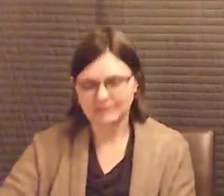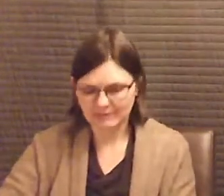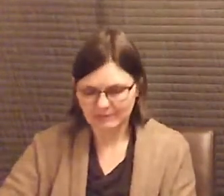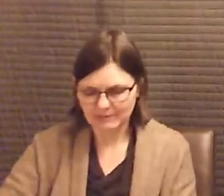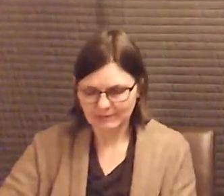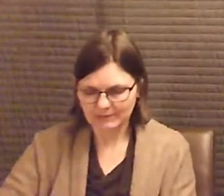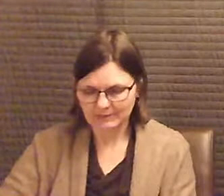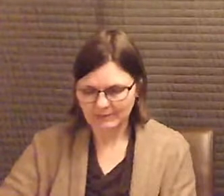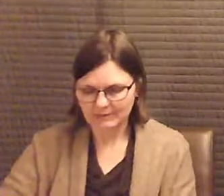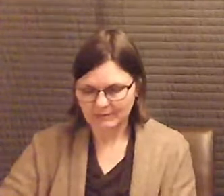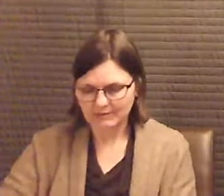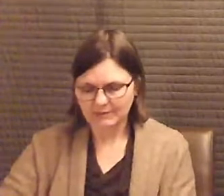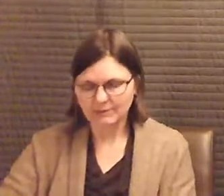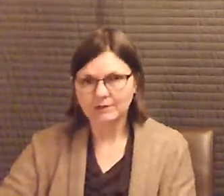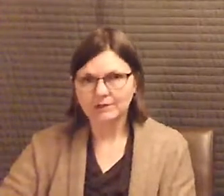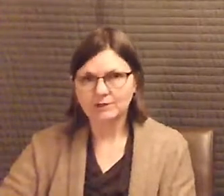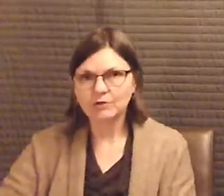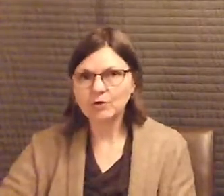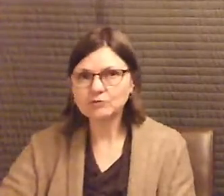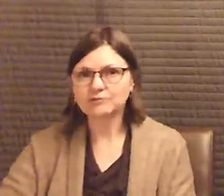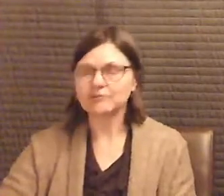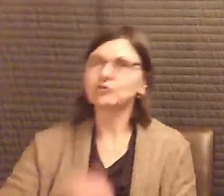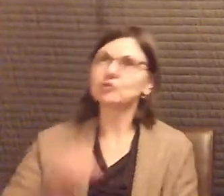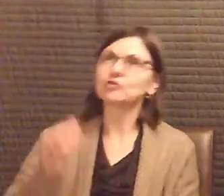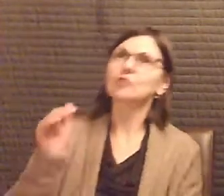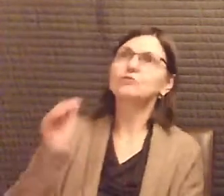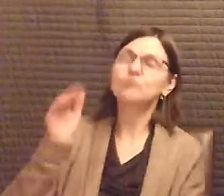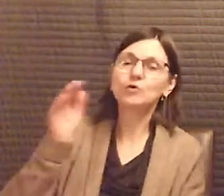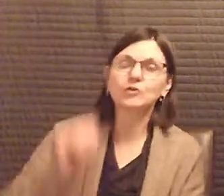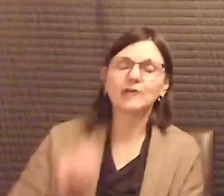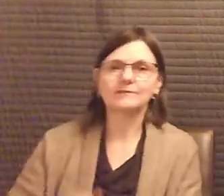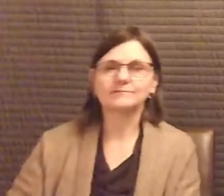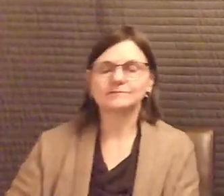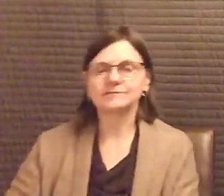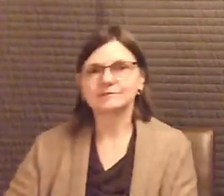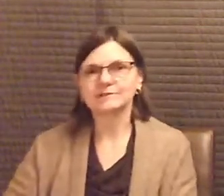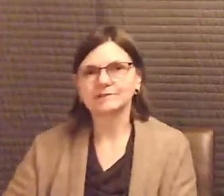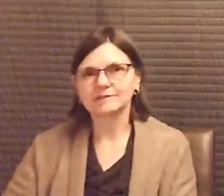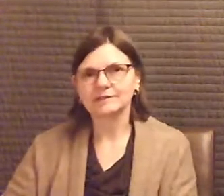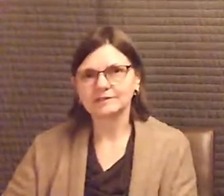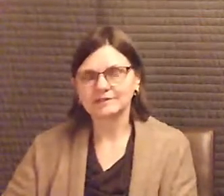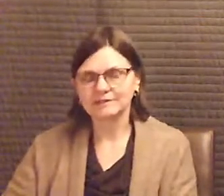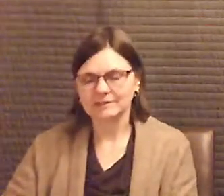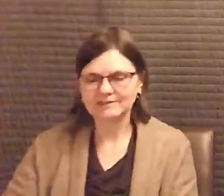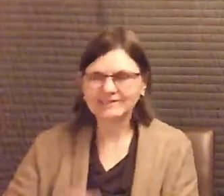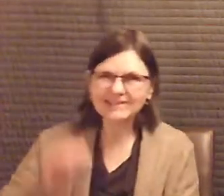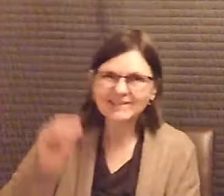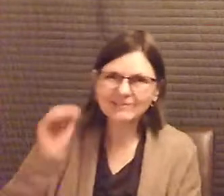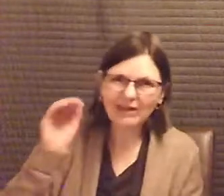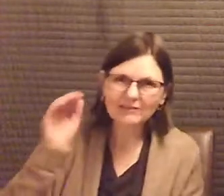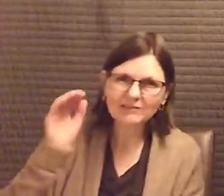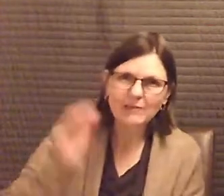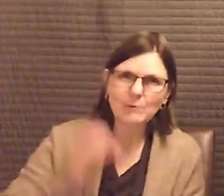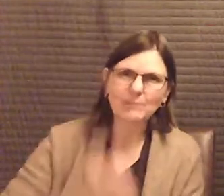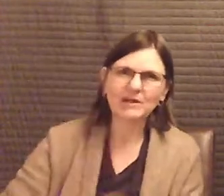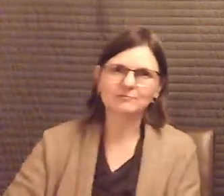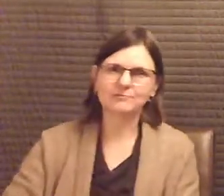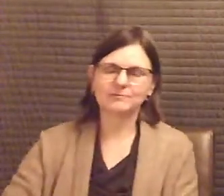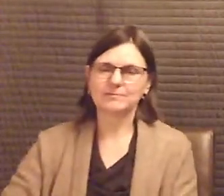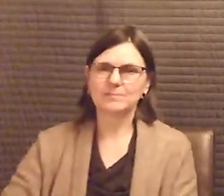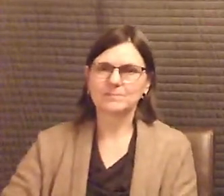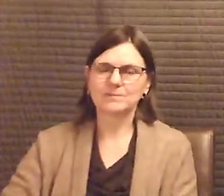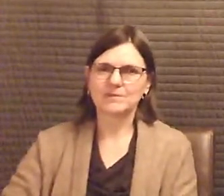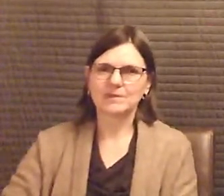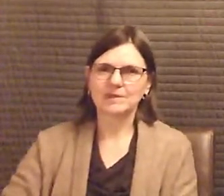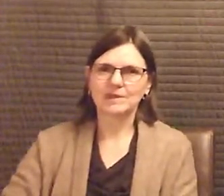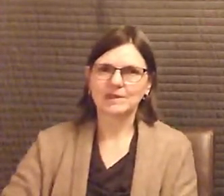wat we seeking daad van schuda jozef zocht god voor jullie en dan is t 3 veilig maar openen en